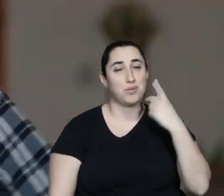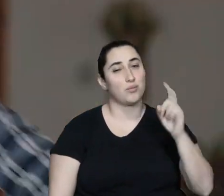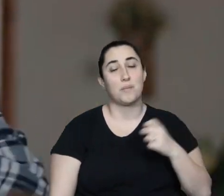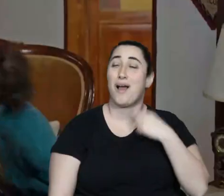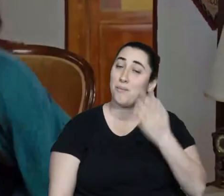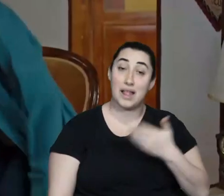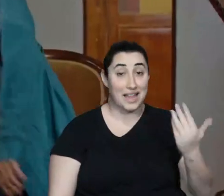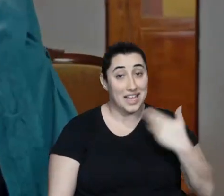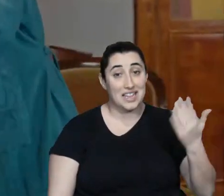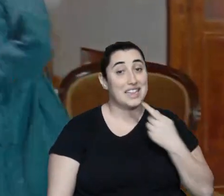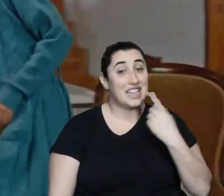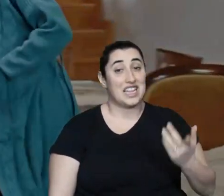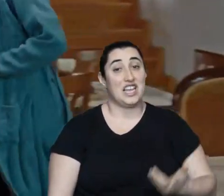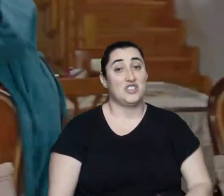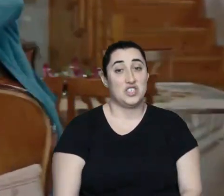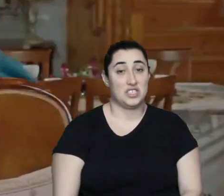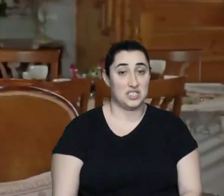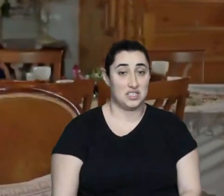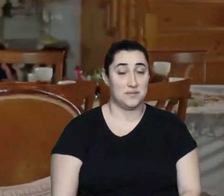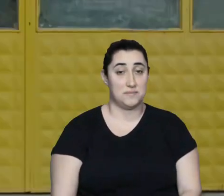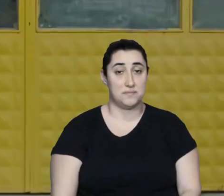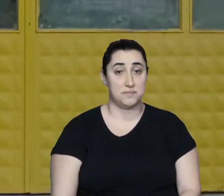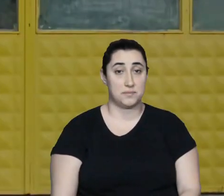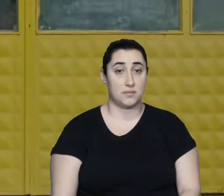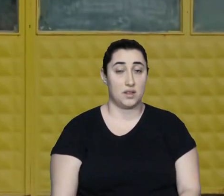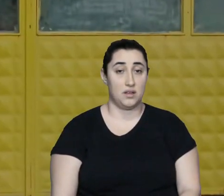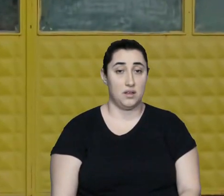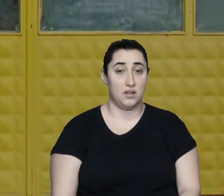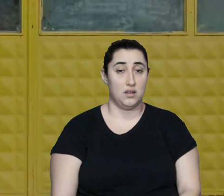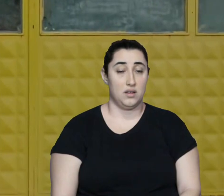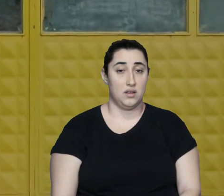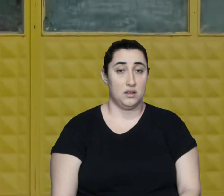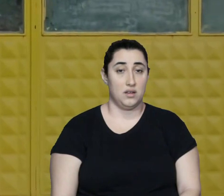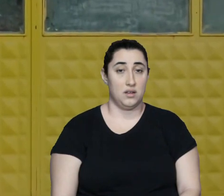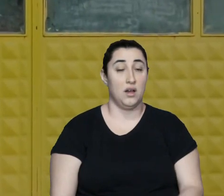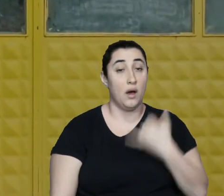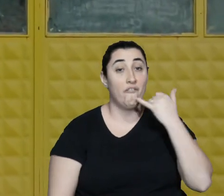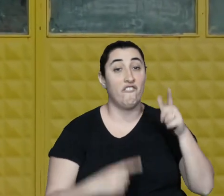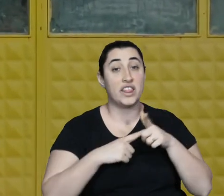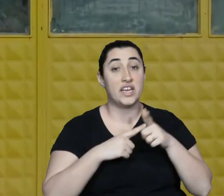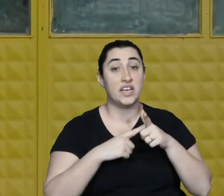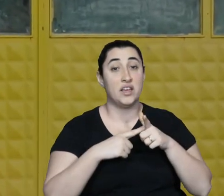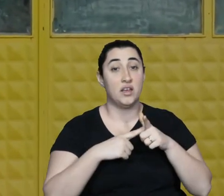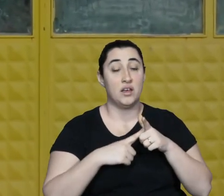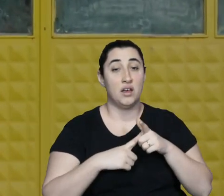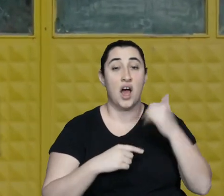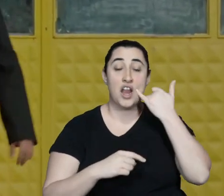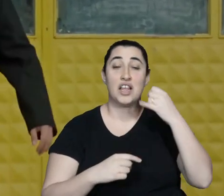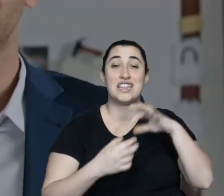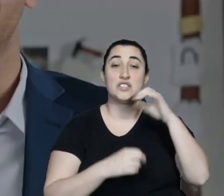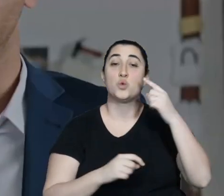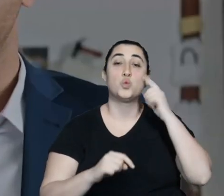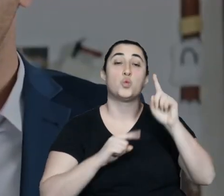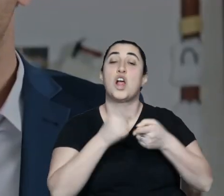Abla. Yürü yürü. Ne diyeceğiz? Of. Oral tamirhaneden çıktı. Alo Fatih. Aradığınız numaraya şu